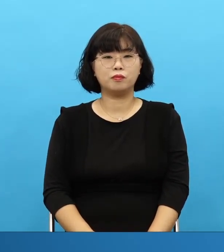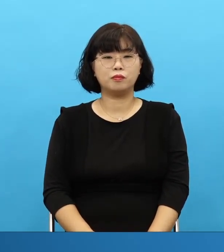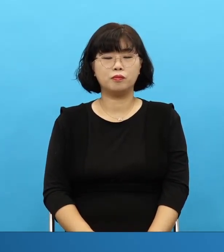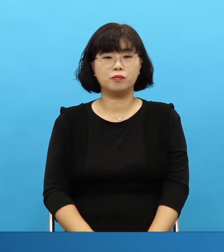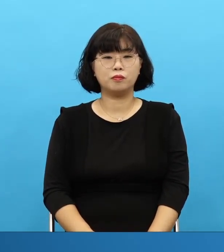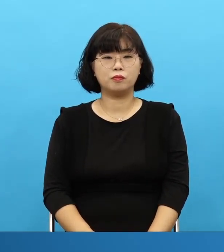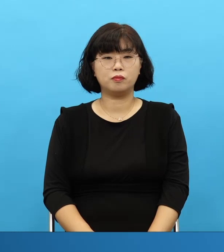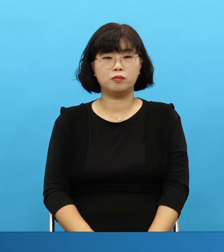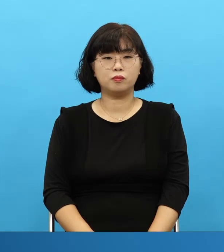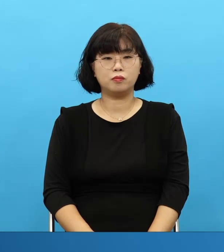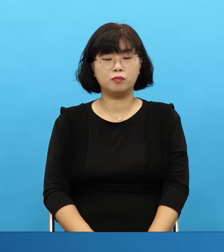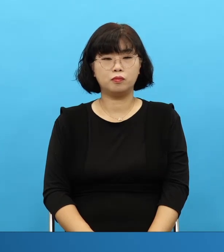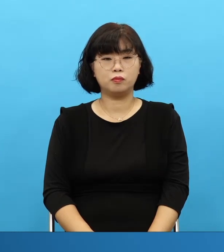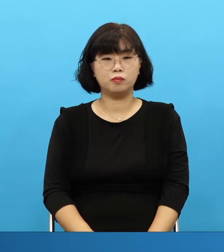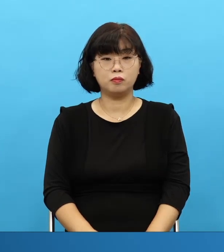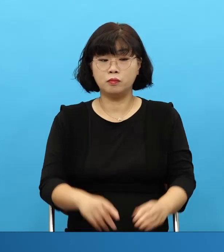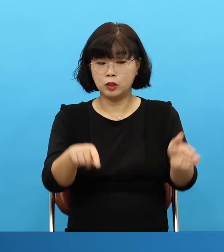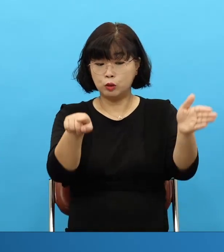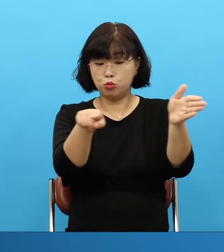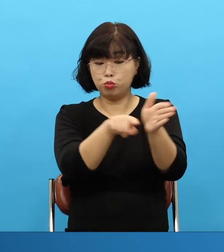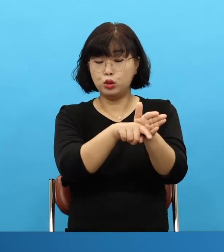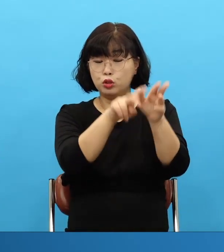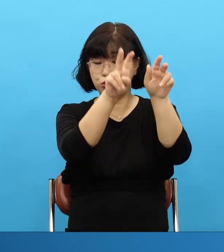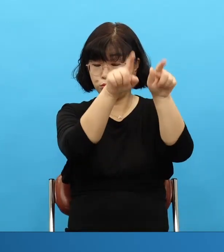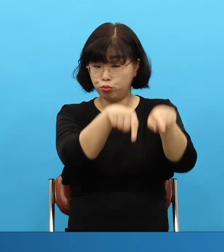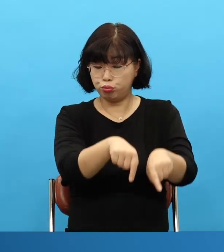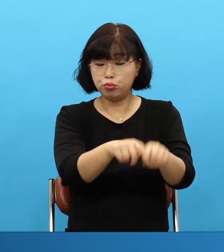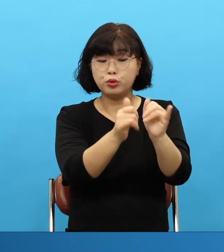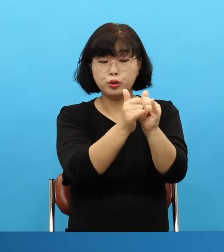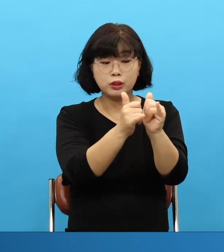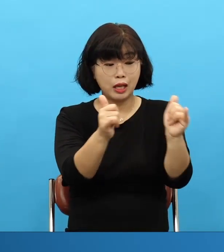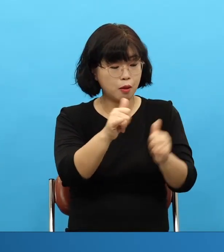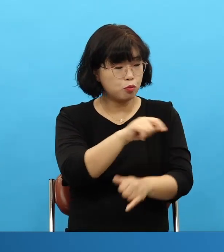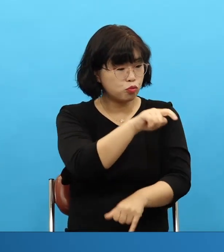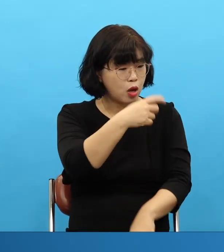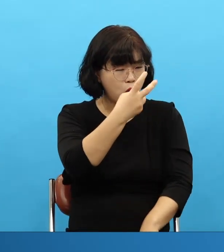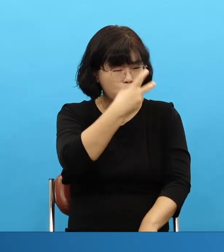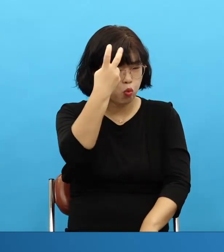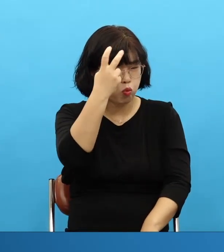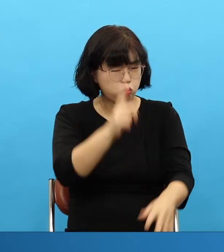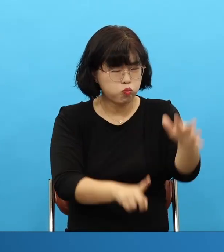심지어 불신자 가운데도 똑똑한 사람들은 이런 말 했잖아요. And even,